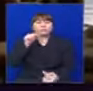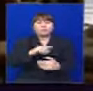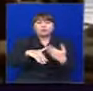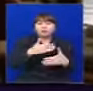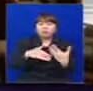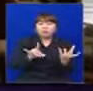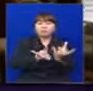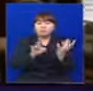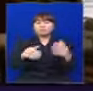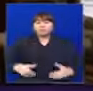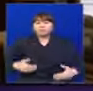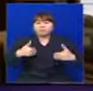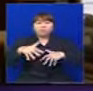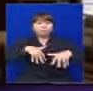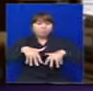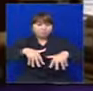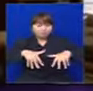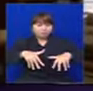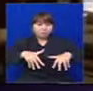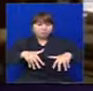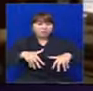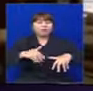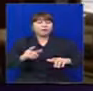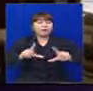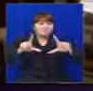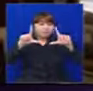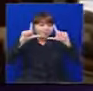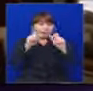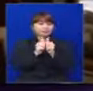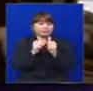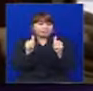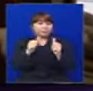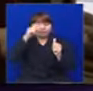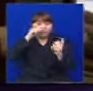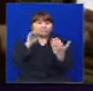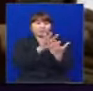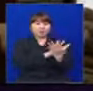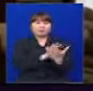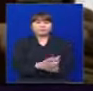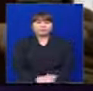นาคุณภาพชีวิตของประชาชนและสร้างภาพลักษณ์ที่ดีของประเทศ